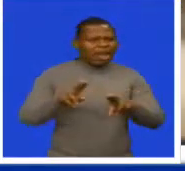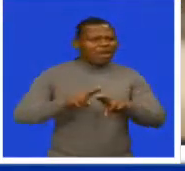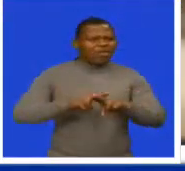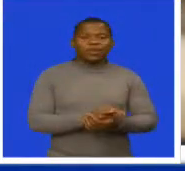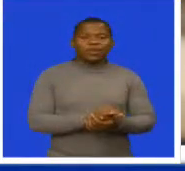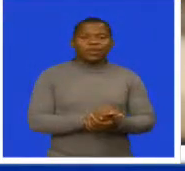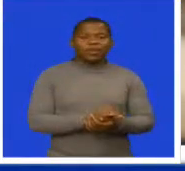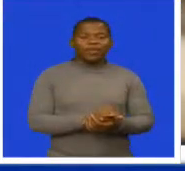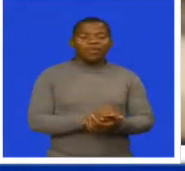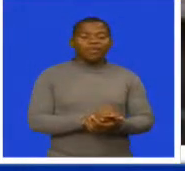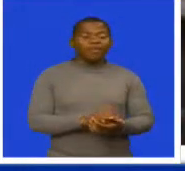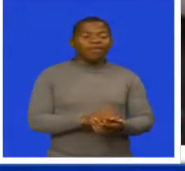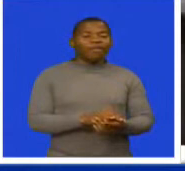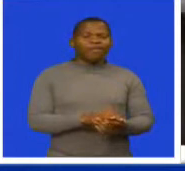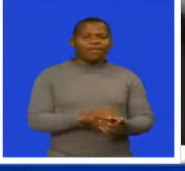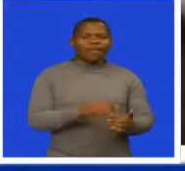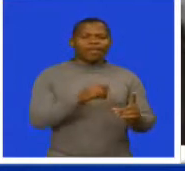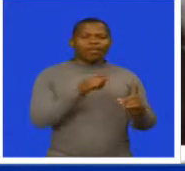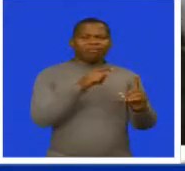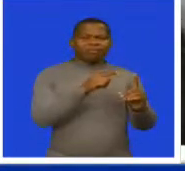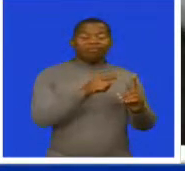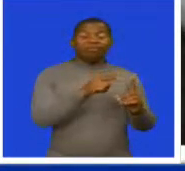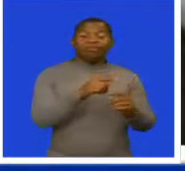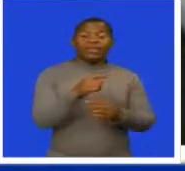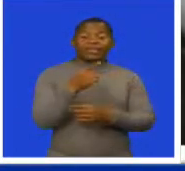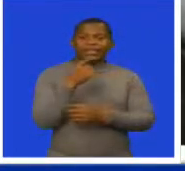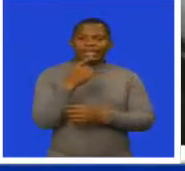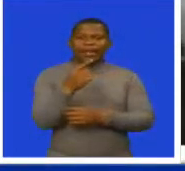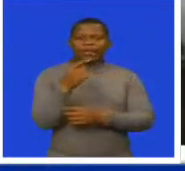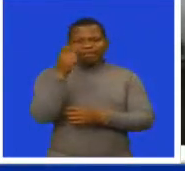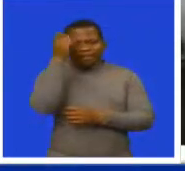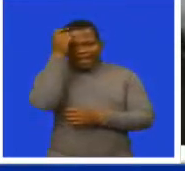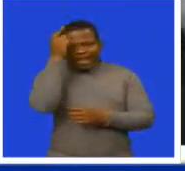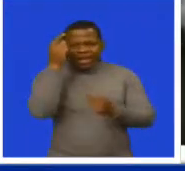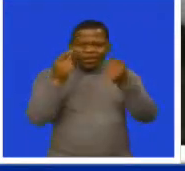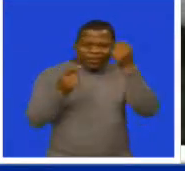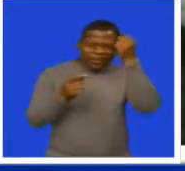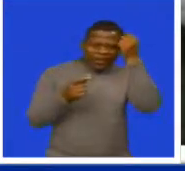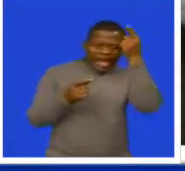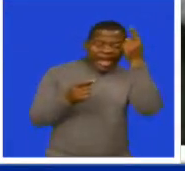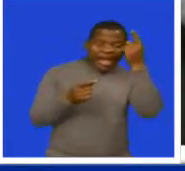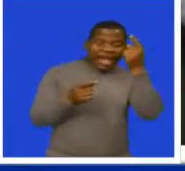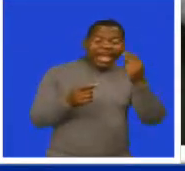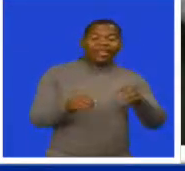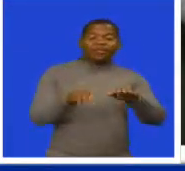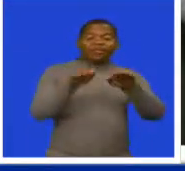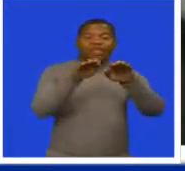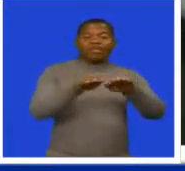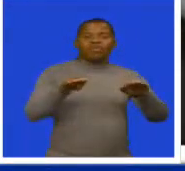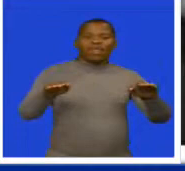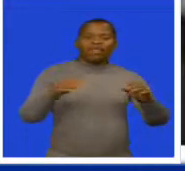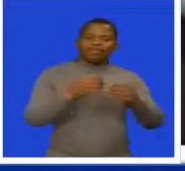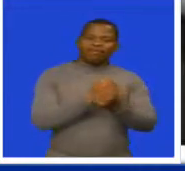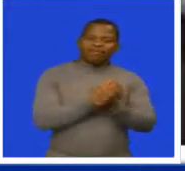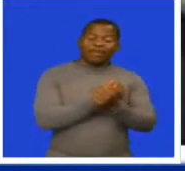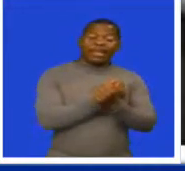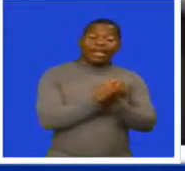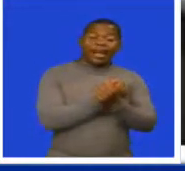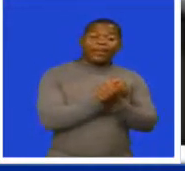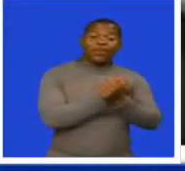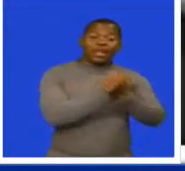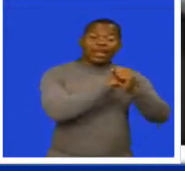tonke letinkinga kutophepha. Kunetikhalo letiningi letisuka khona kubothishela mayelana nemalungiselelo.